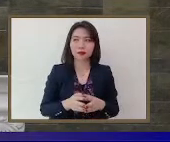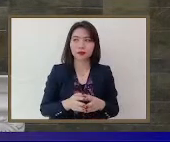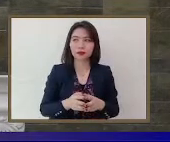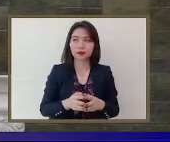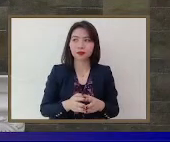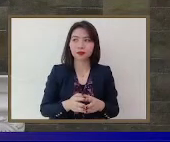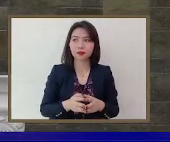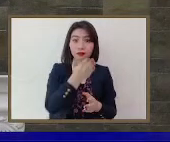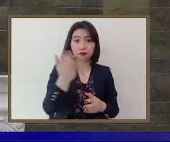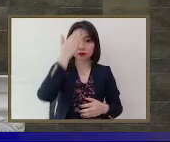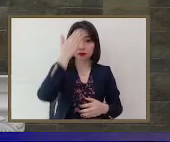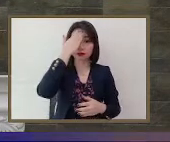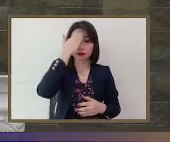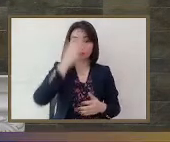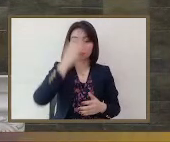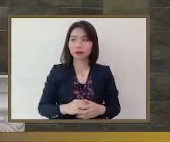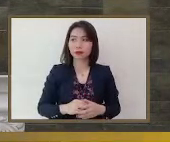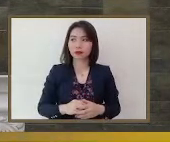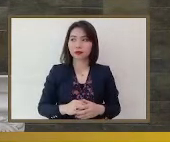would know